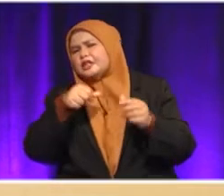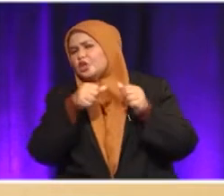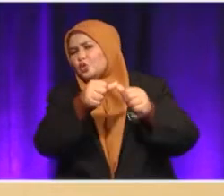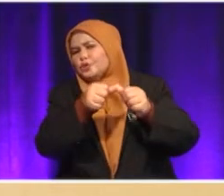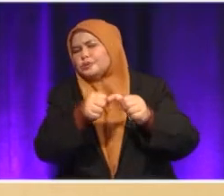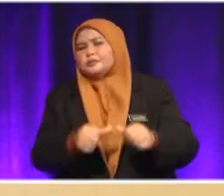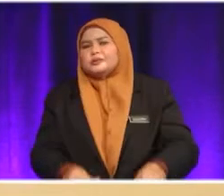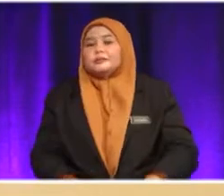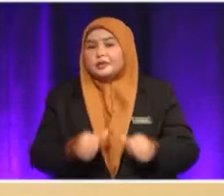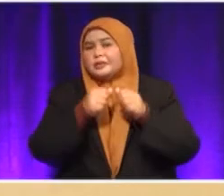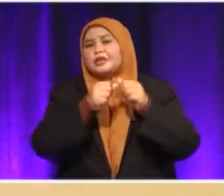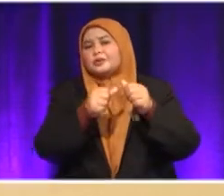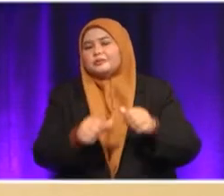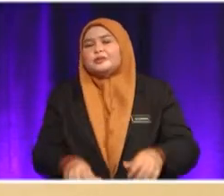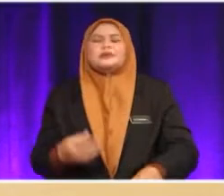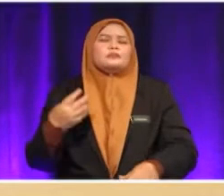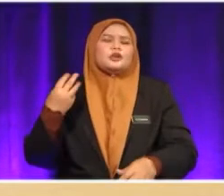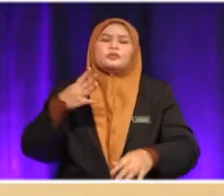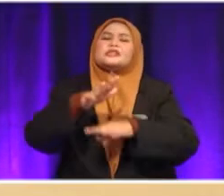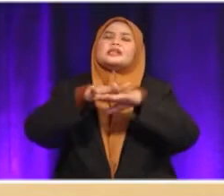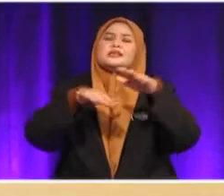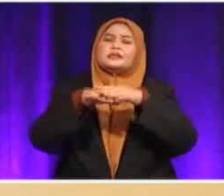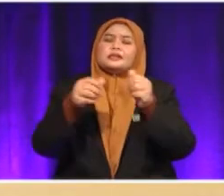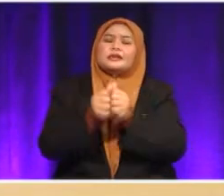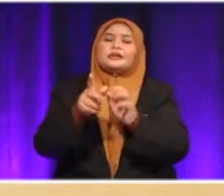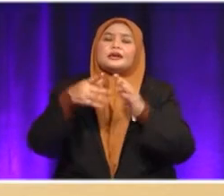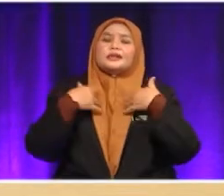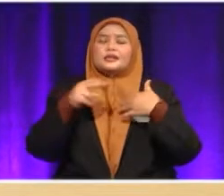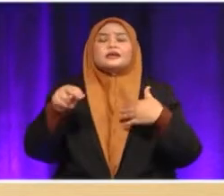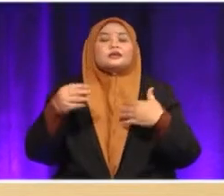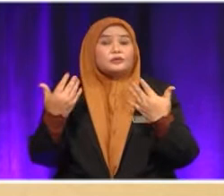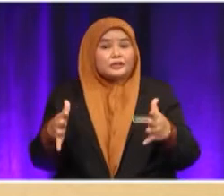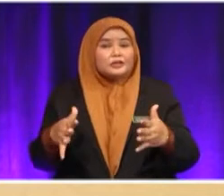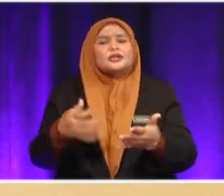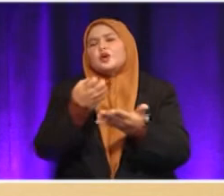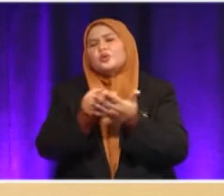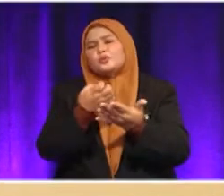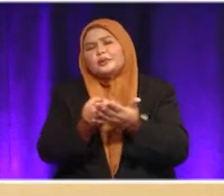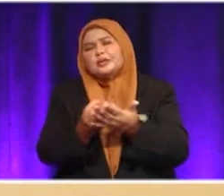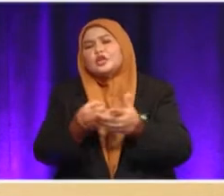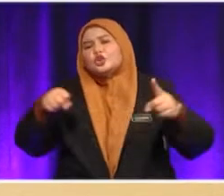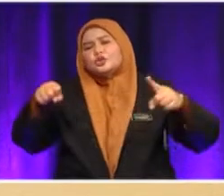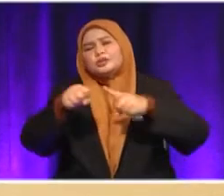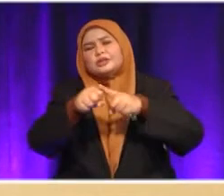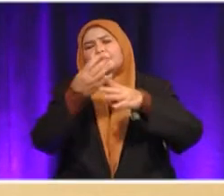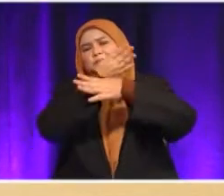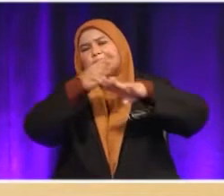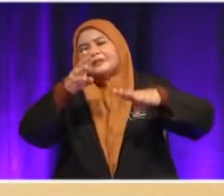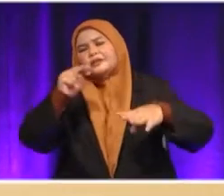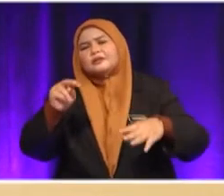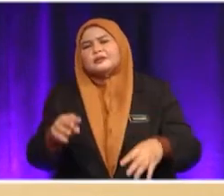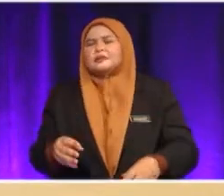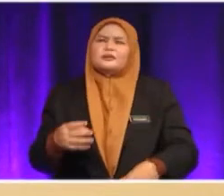sudah selesai dengan keadaan yang ada di segi ekonomi dan segi sosialnya dari segi kebebasannya